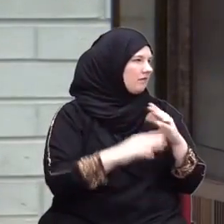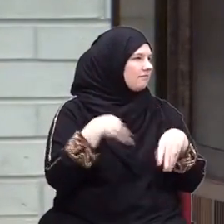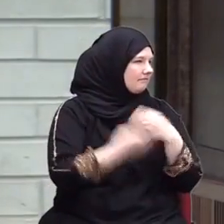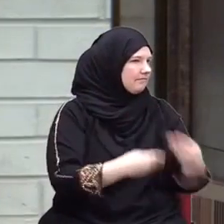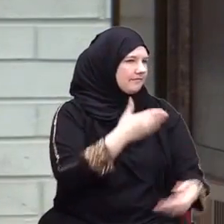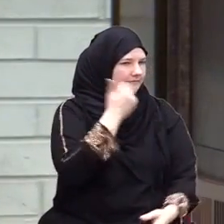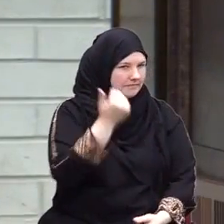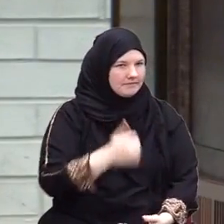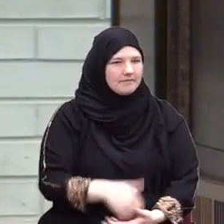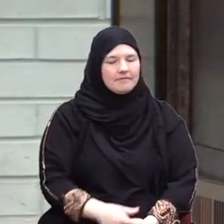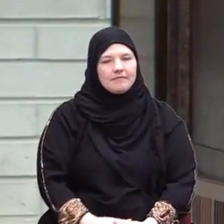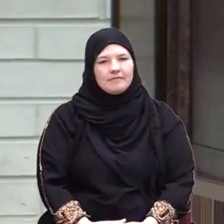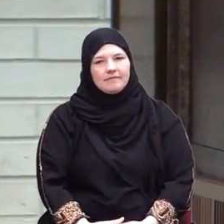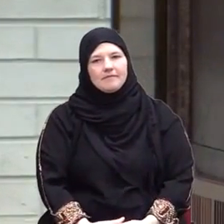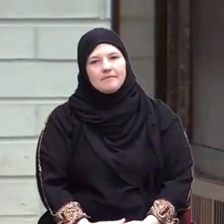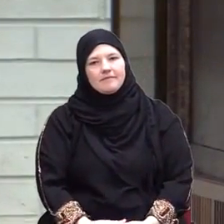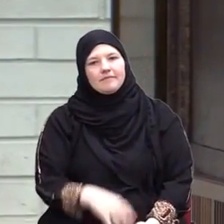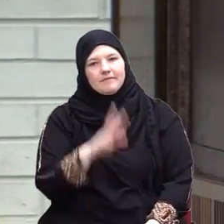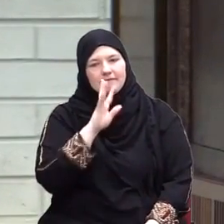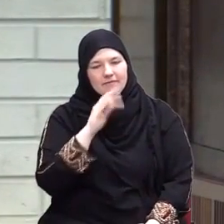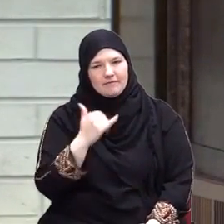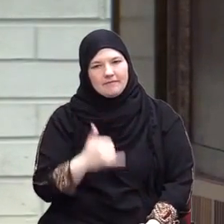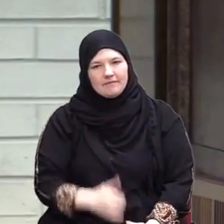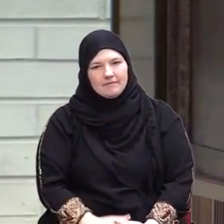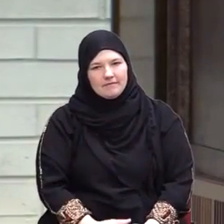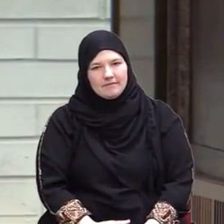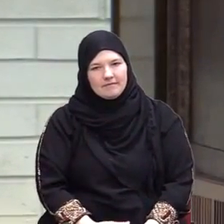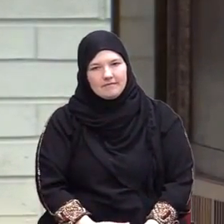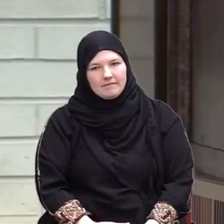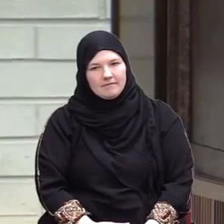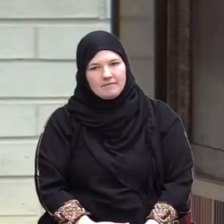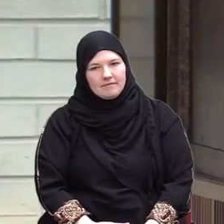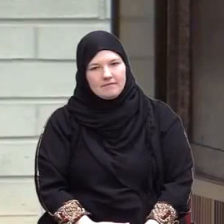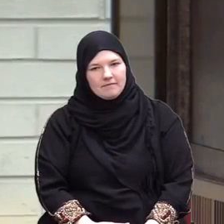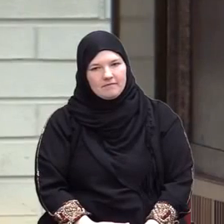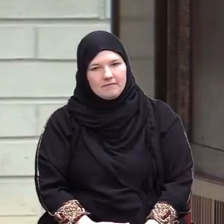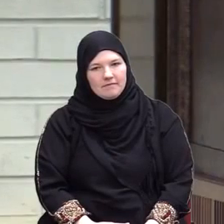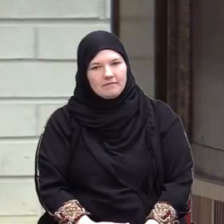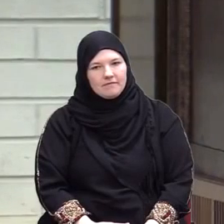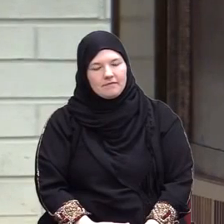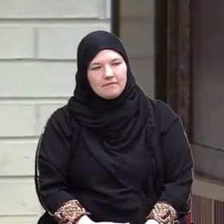مِيثَاقِهِ وَيَقْطَعُونَ مَا أَمَرَ اللَّهُ بِهِ أَنْ يُوصَلَ.